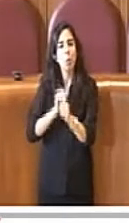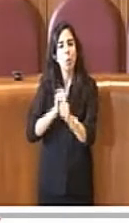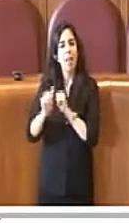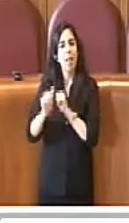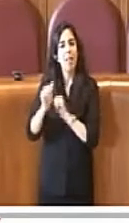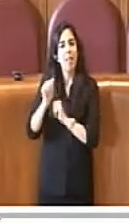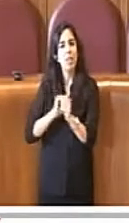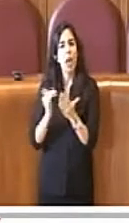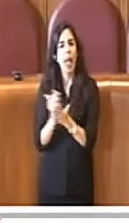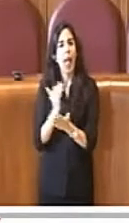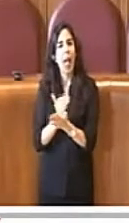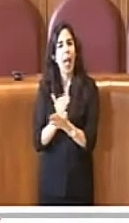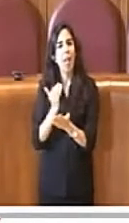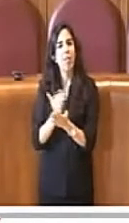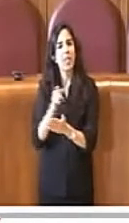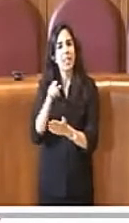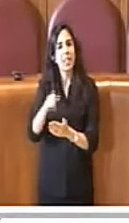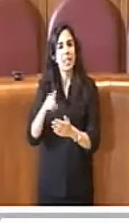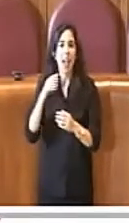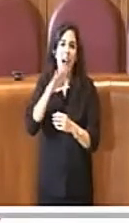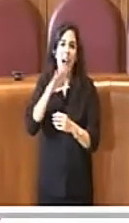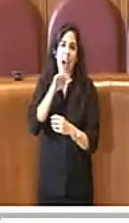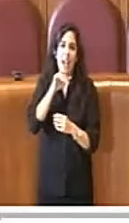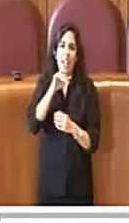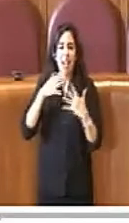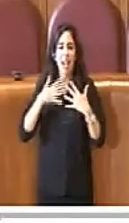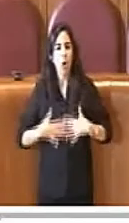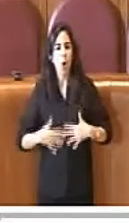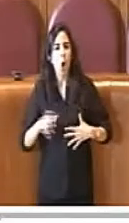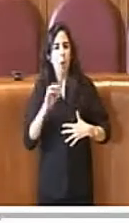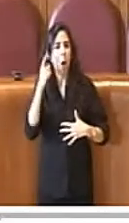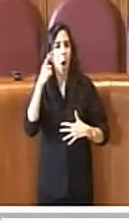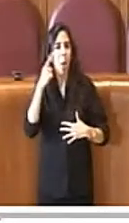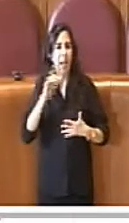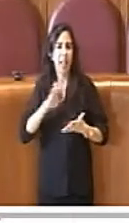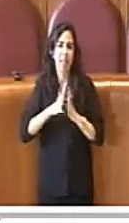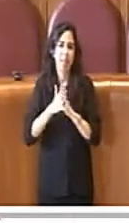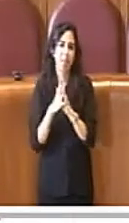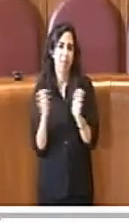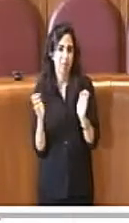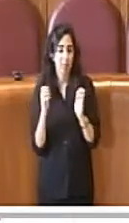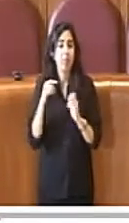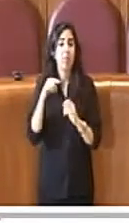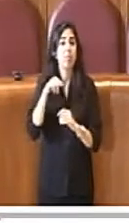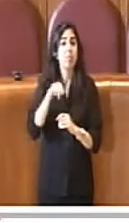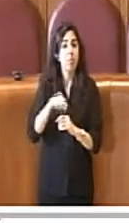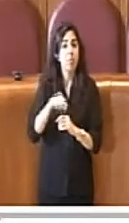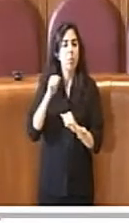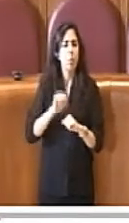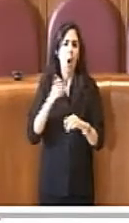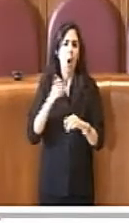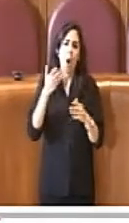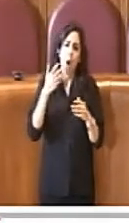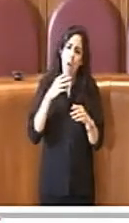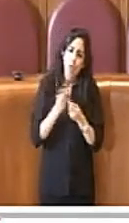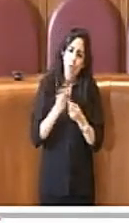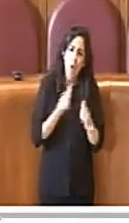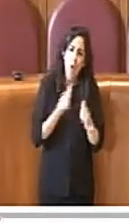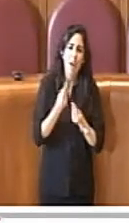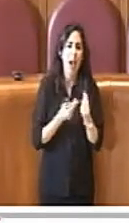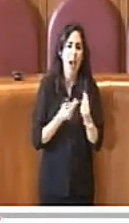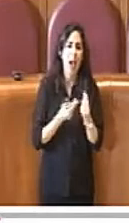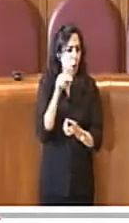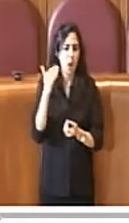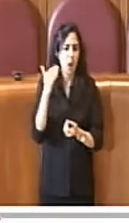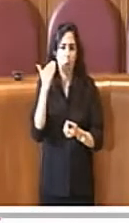senile. È uno dei pochissimi sport che possono essere praticati a livello sia amatoriale, sia da donne che da uomini, sia